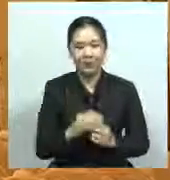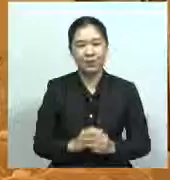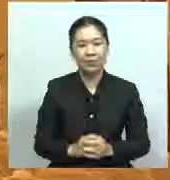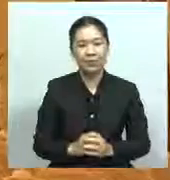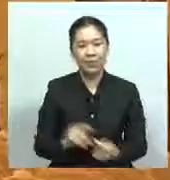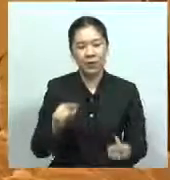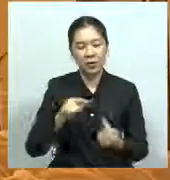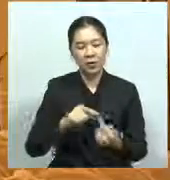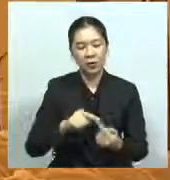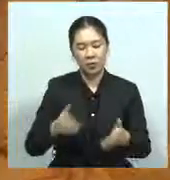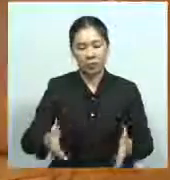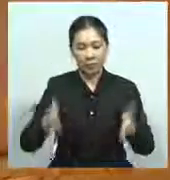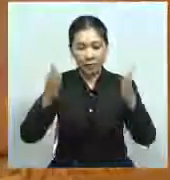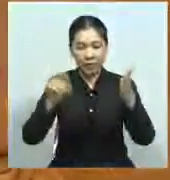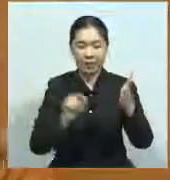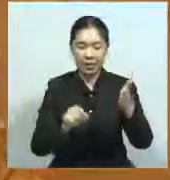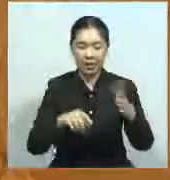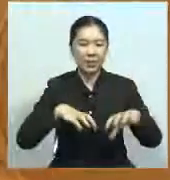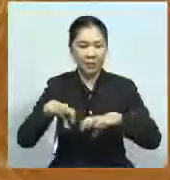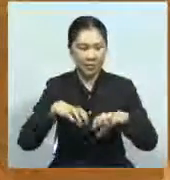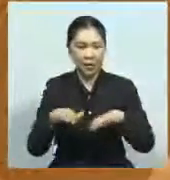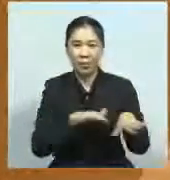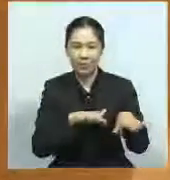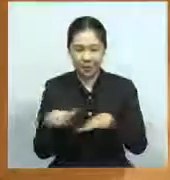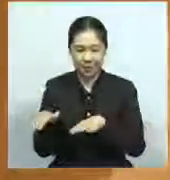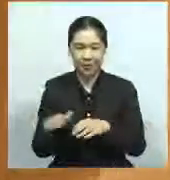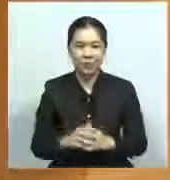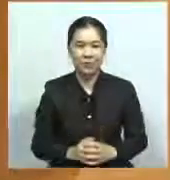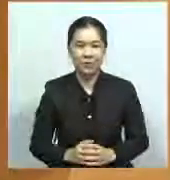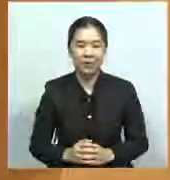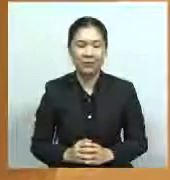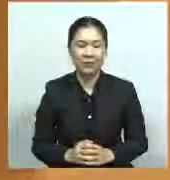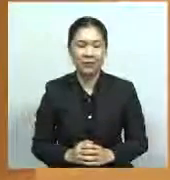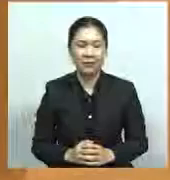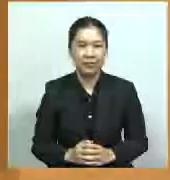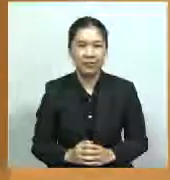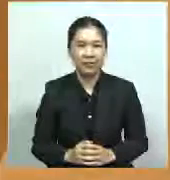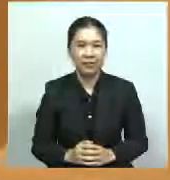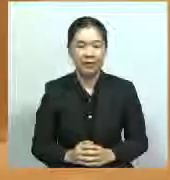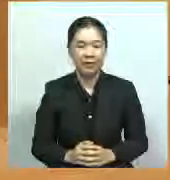เรื่องของสถานที่แห่งนี้ที่ได้มีการจัดเตรียมไว้พร้อมหมดแล้วเช่นเดียวกันค่ะ